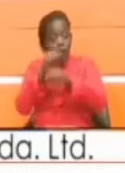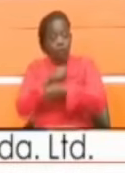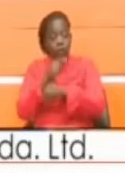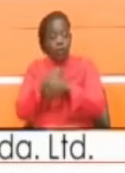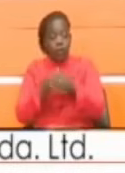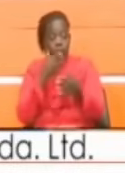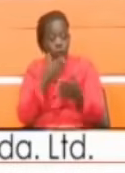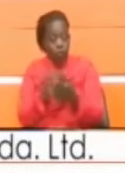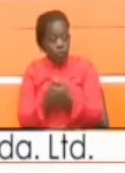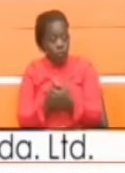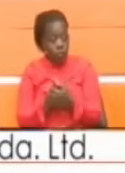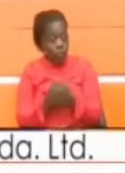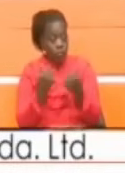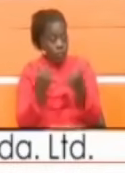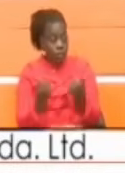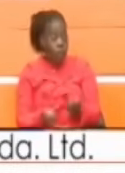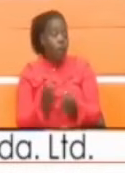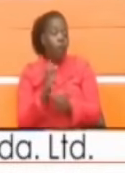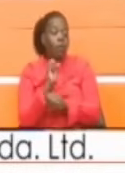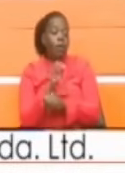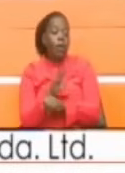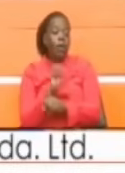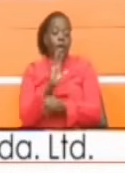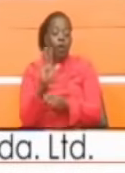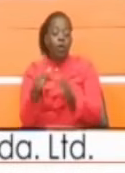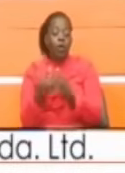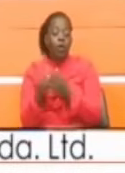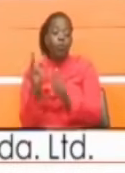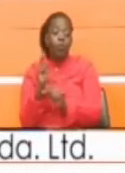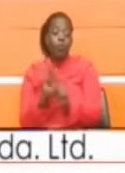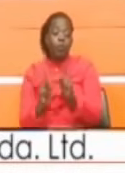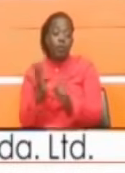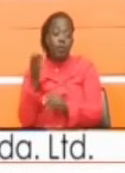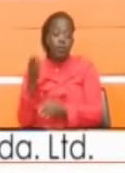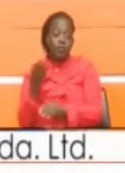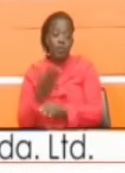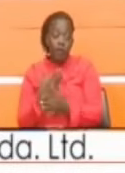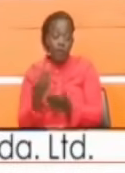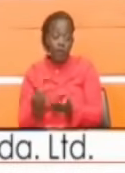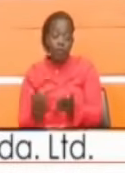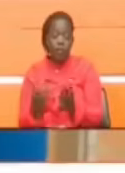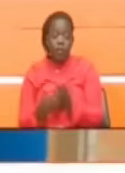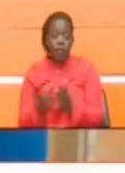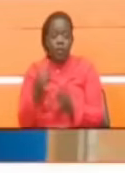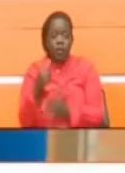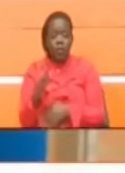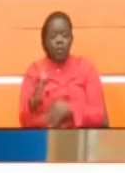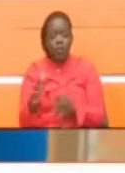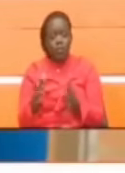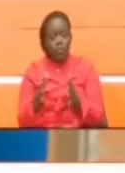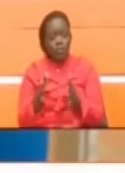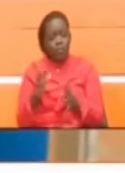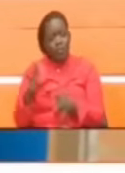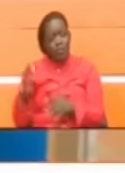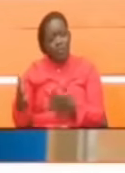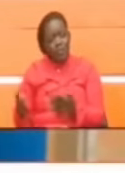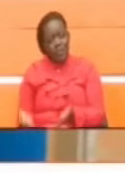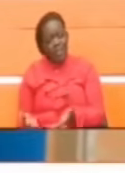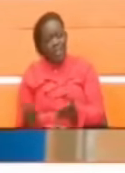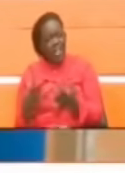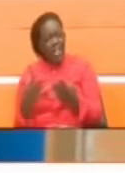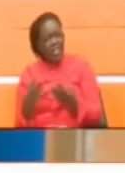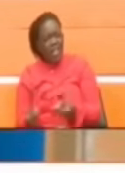bya mulembe. So tukubiriza abantu mwenna bw'oba ng'olina ekizibu nti amazzi gakutawaanya, amazzi